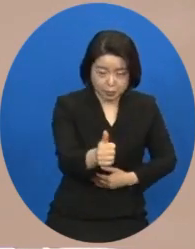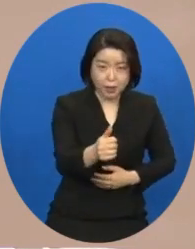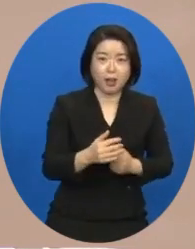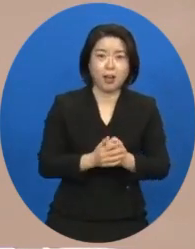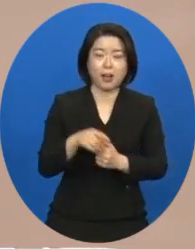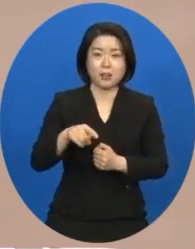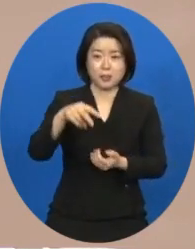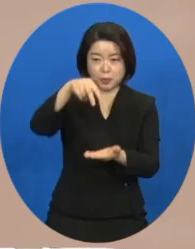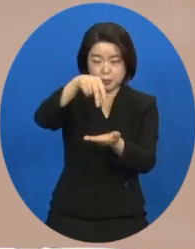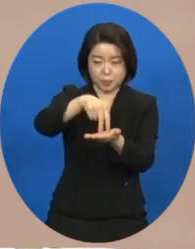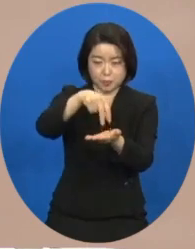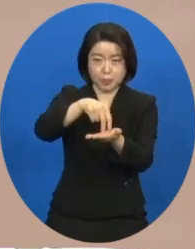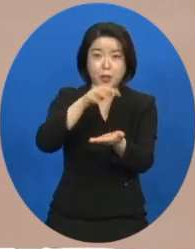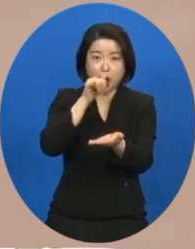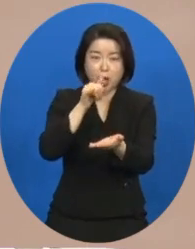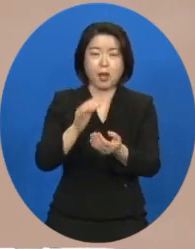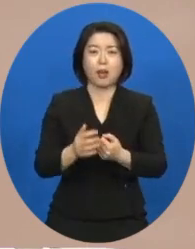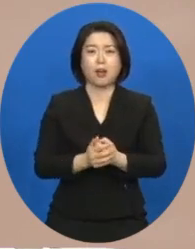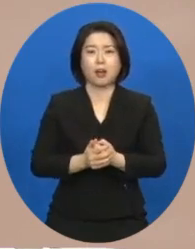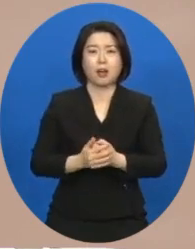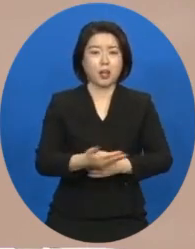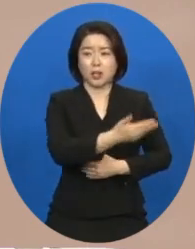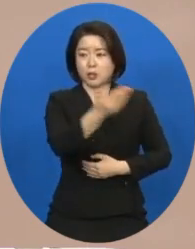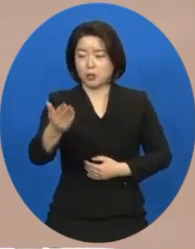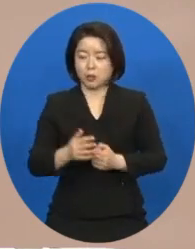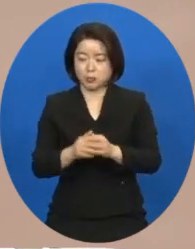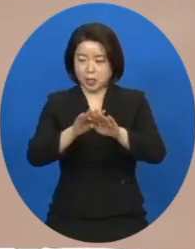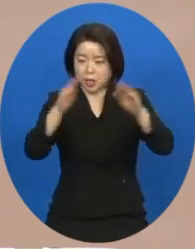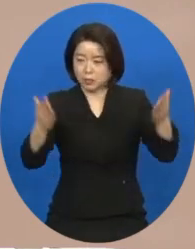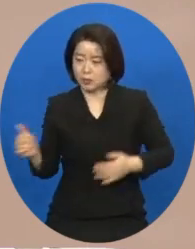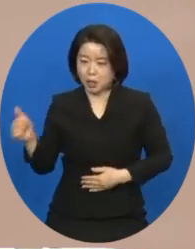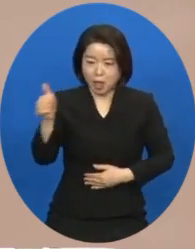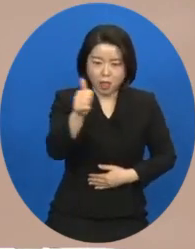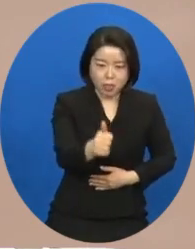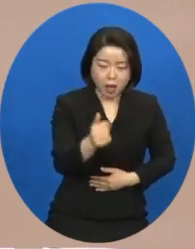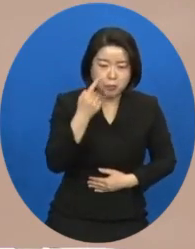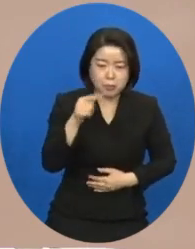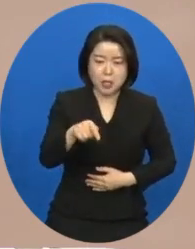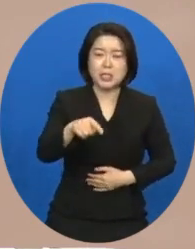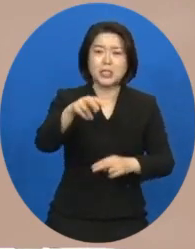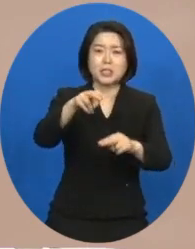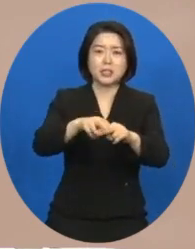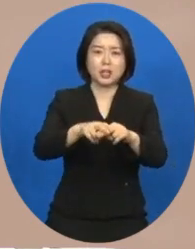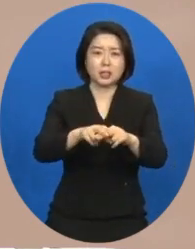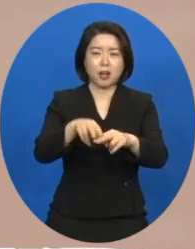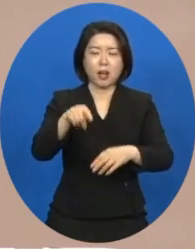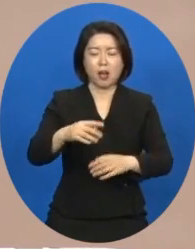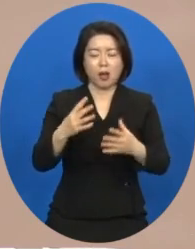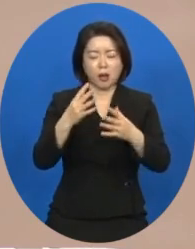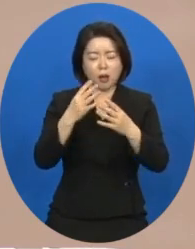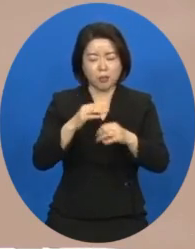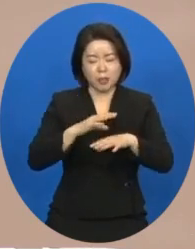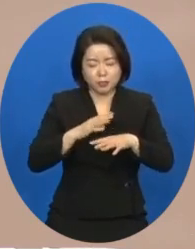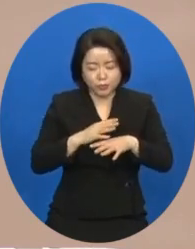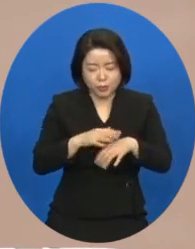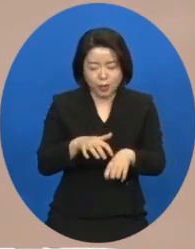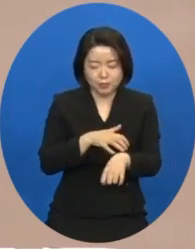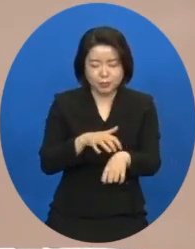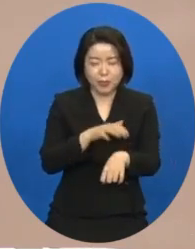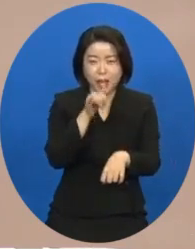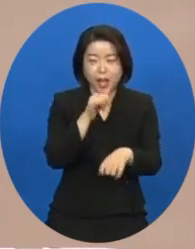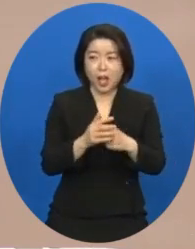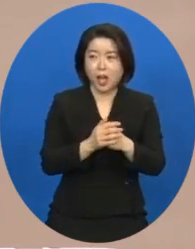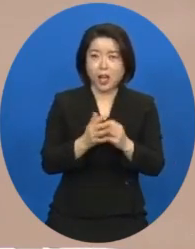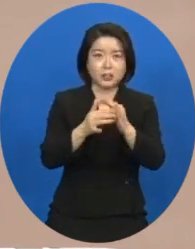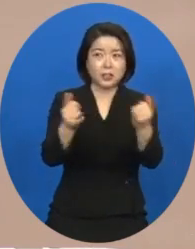여기 간증자로 쓰셨는데 여러분이 이렇게 나와보면 이 자리가 얼마나 두렵고 불편한지 사람들이